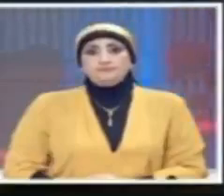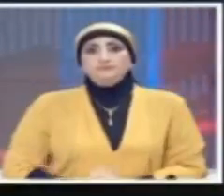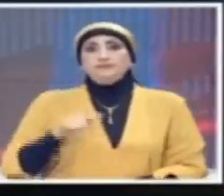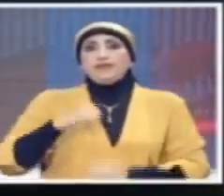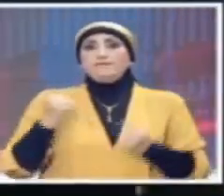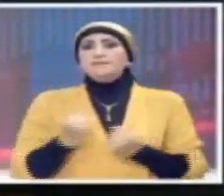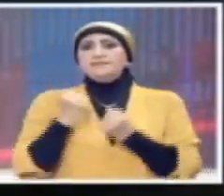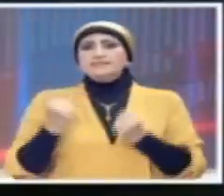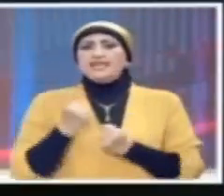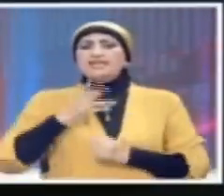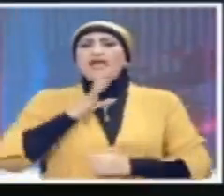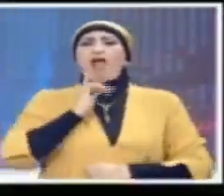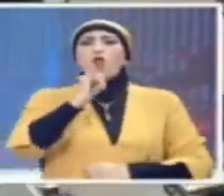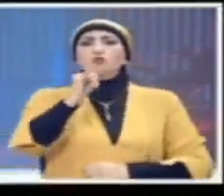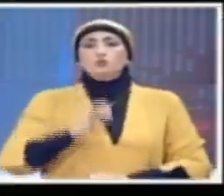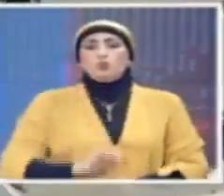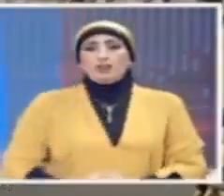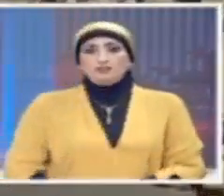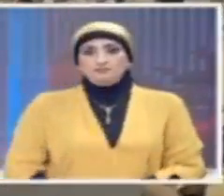مستعدة دائما